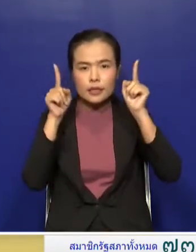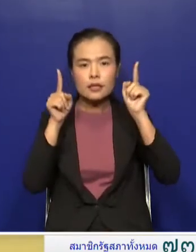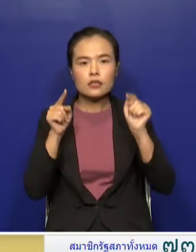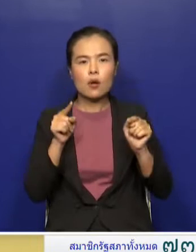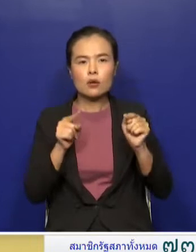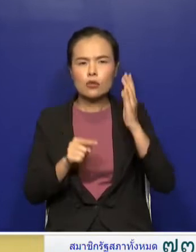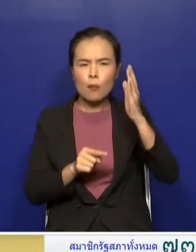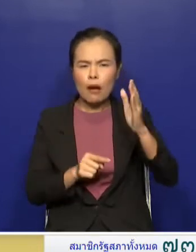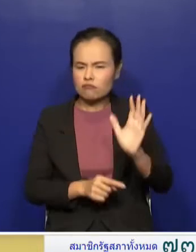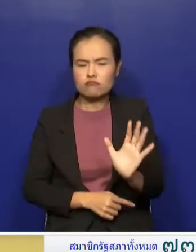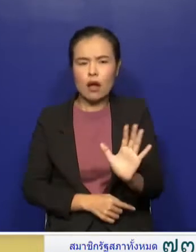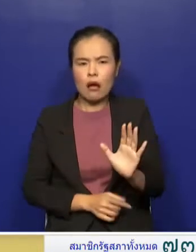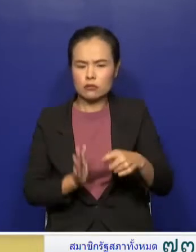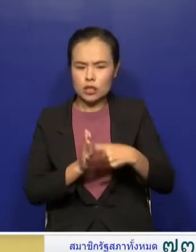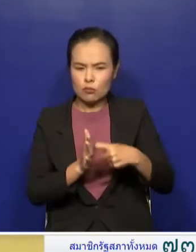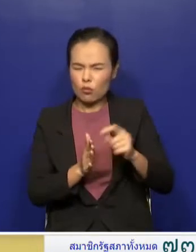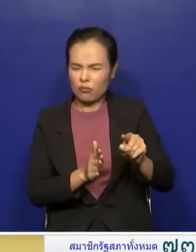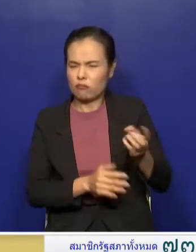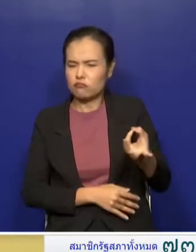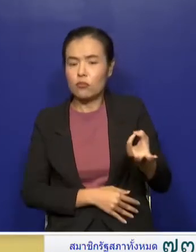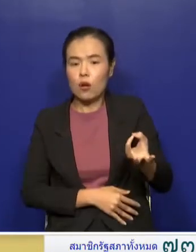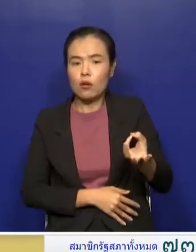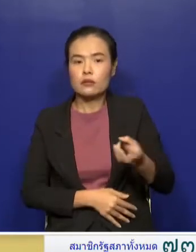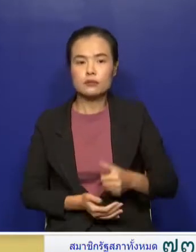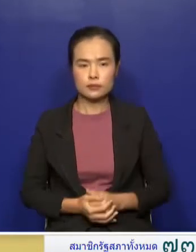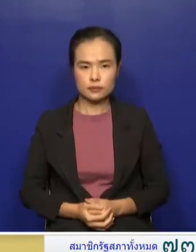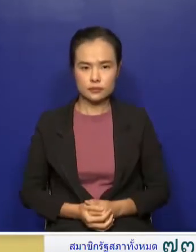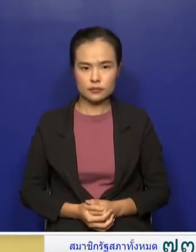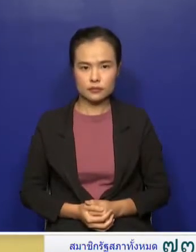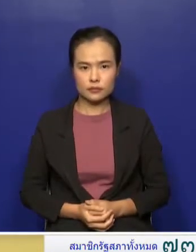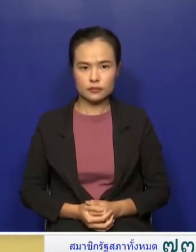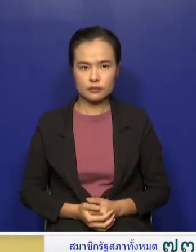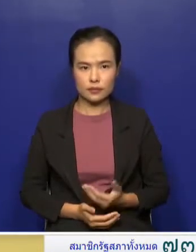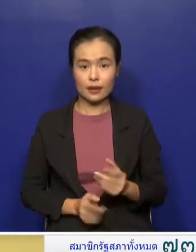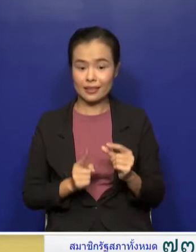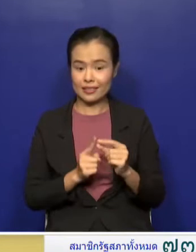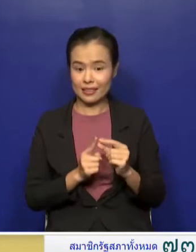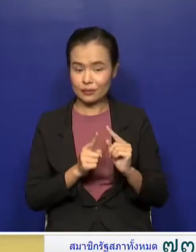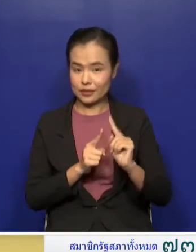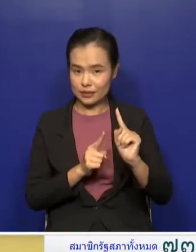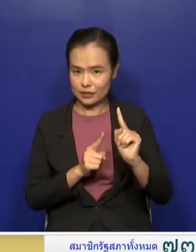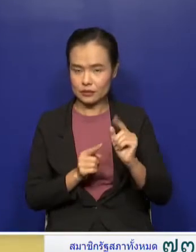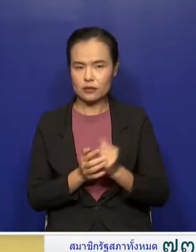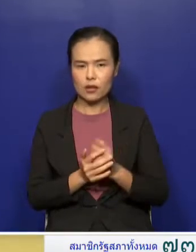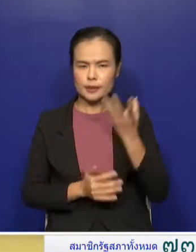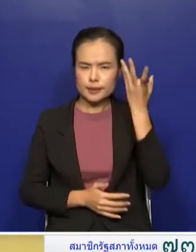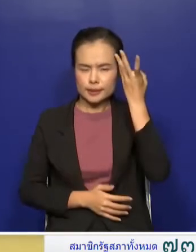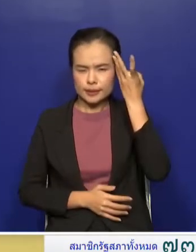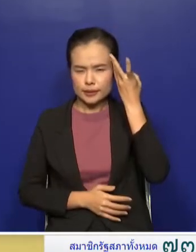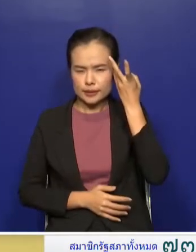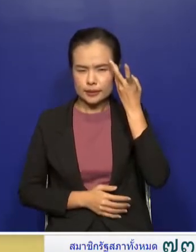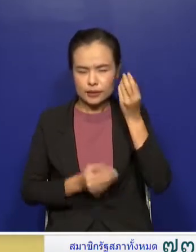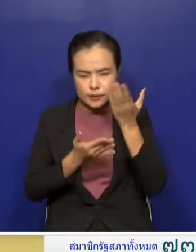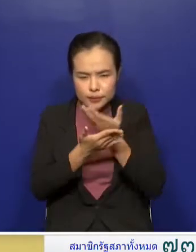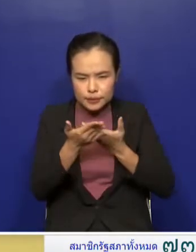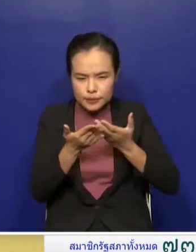ซึ่งมันไม่น่าจะเกิดหรือเหตุผลซึ่งมันสนับสนุนน้อยมากเพราะฉะนั้นมีคำที่ 1เมื่อเกิดพี่ตกแล้วนี่เรามาใครควร